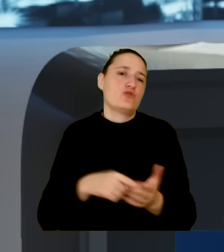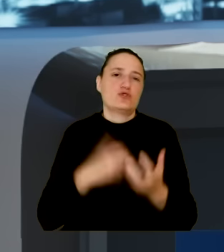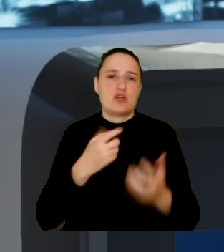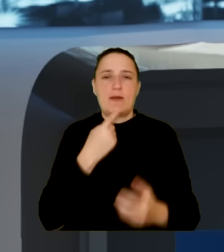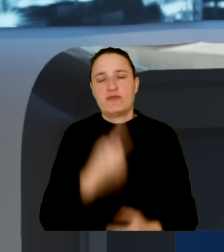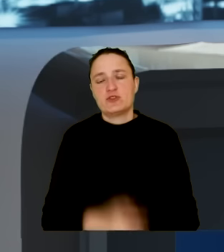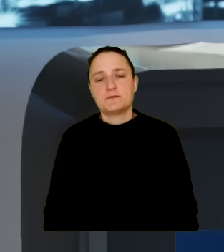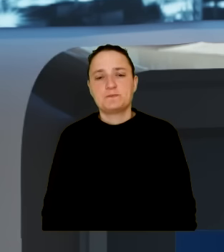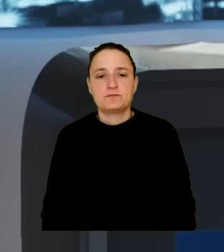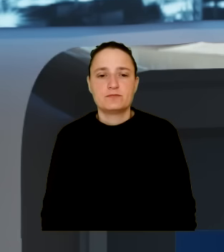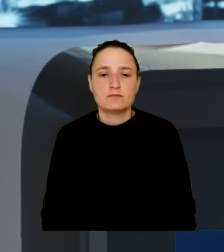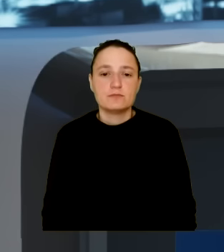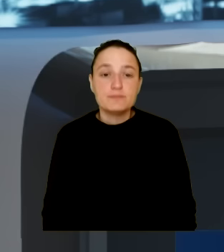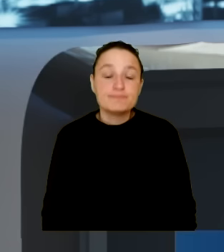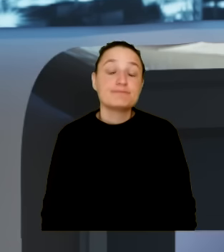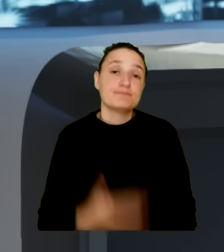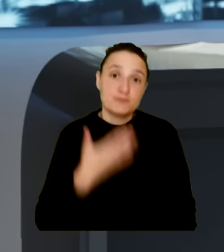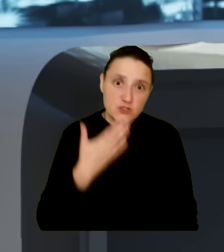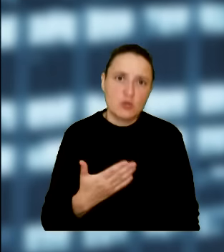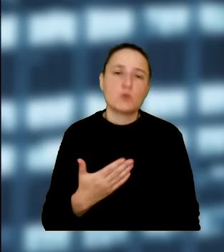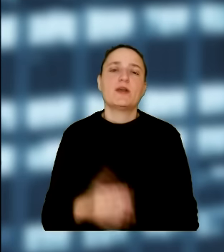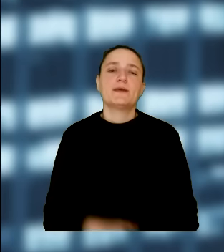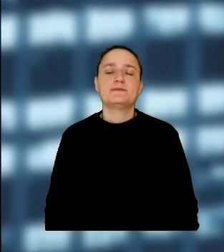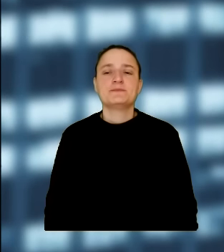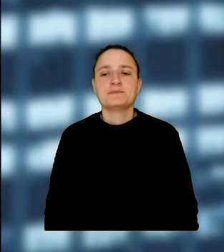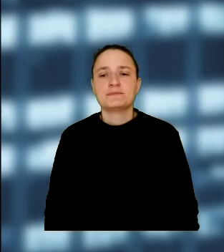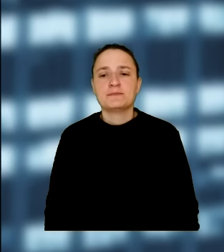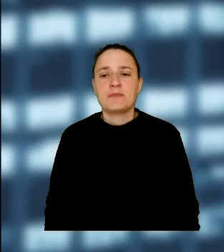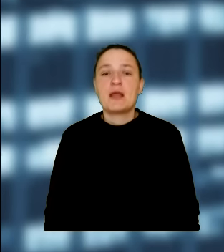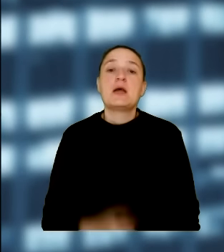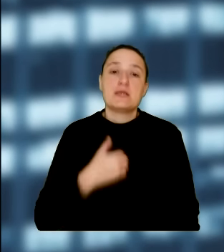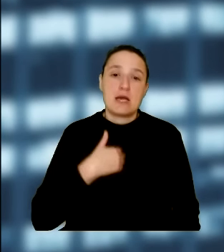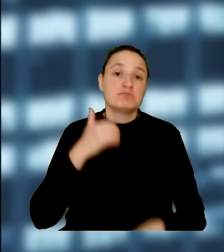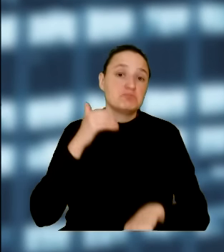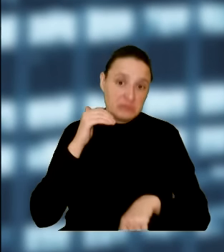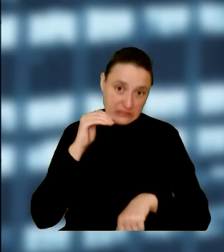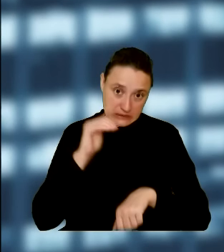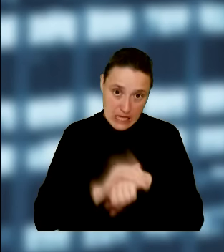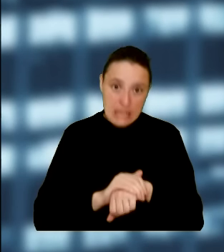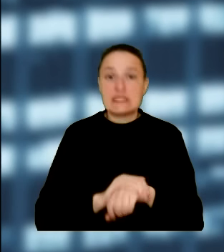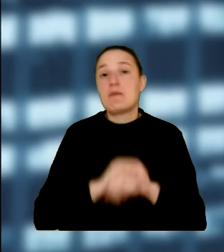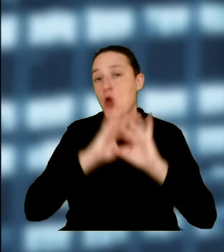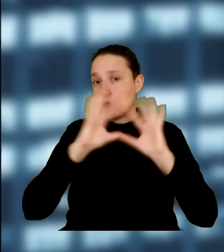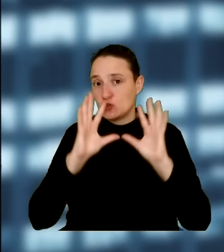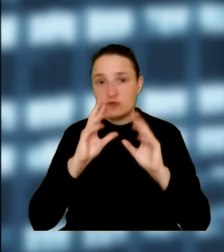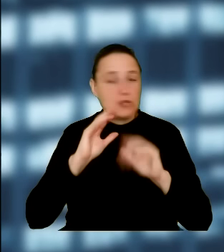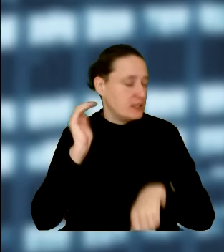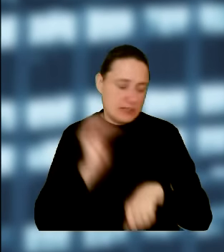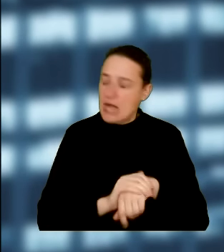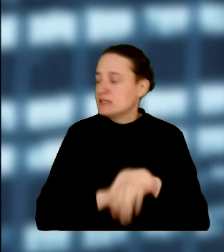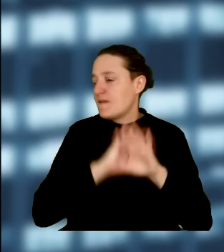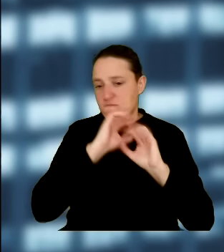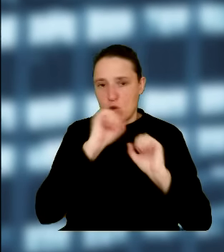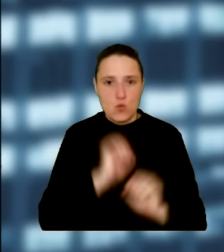uprzejmie dziękuję panie Pawle, pozdrawiam serdecznie. Nie zgadzam się z panem w całej pełni i rozciągłości w ogóle. Od